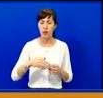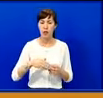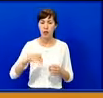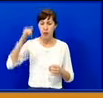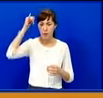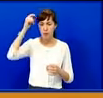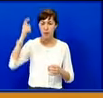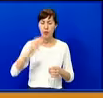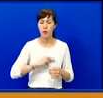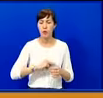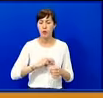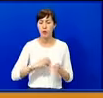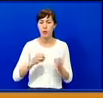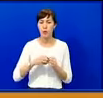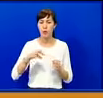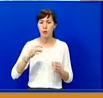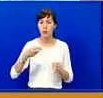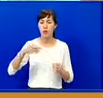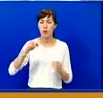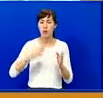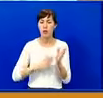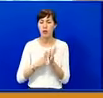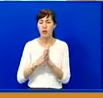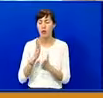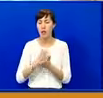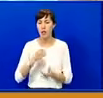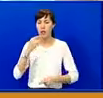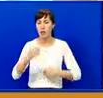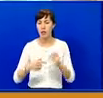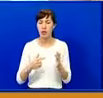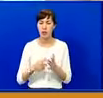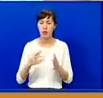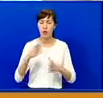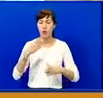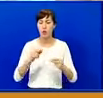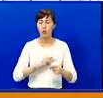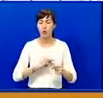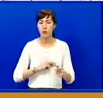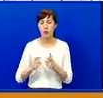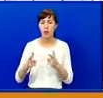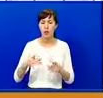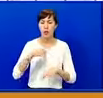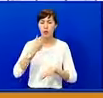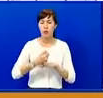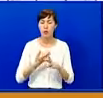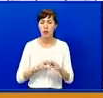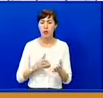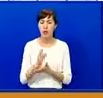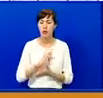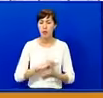10 миллиард теңгесі егістіктен құрап отыр. Ендігі мақсат сүтті өңдеу жұмыстарын дамыту. Аудан басшылығы бұл бағыттағы